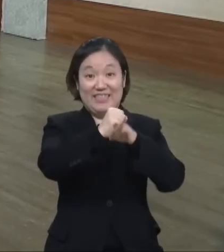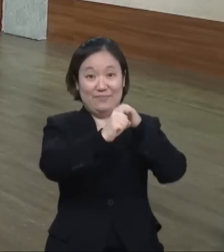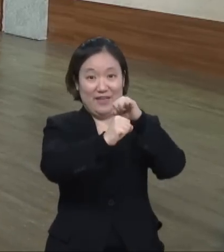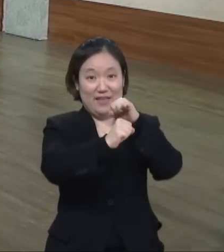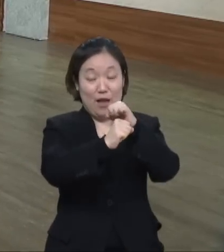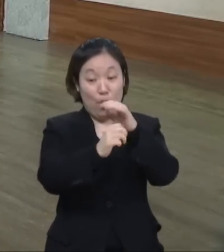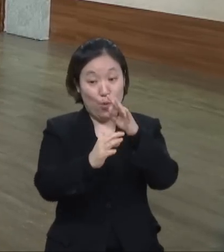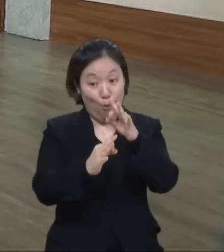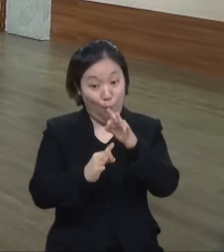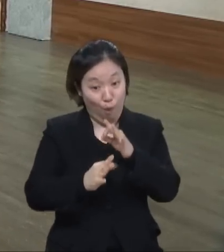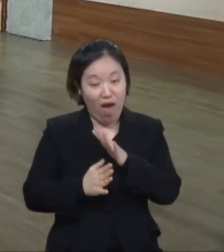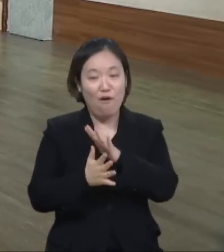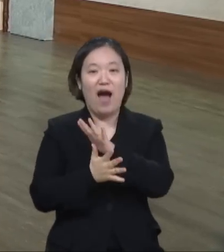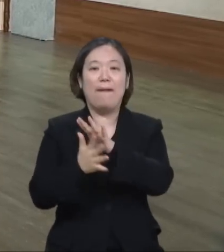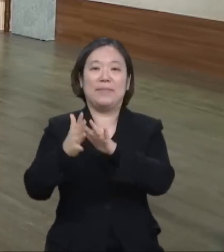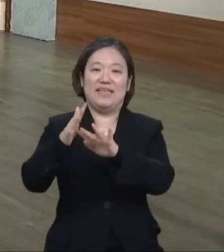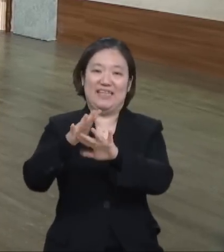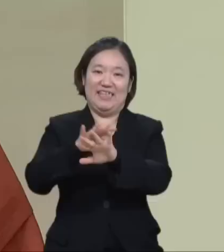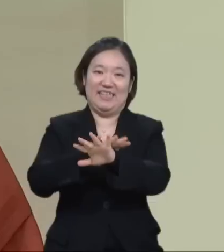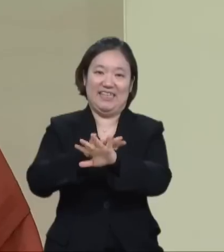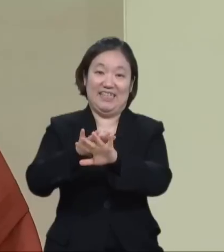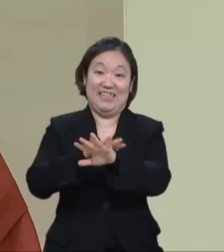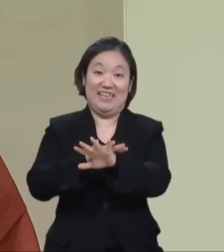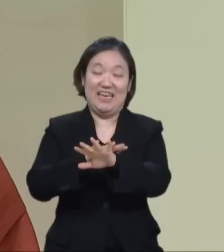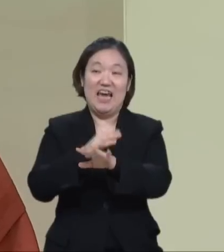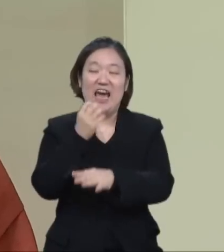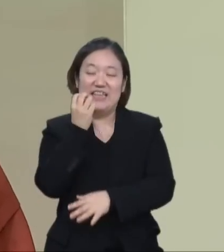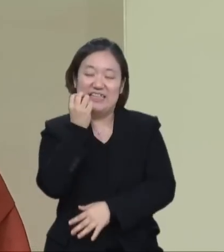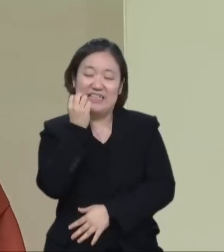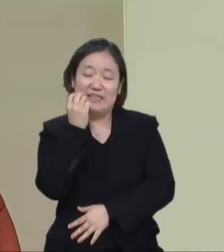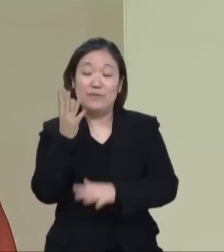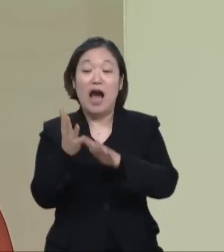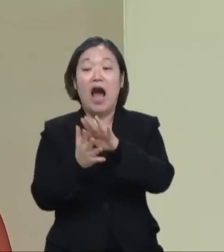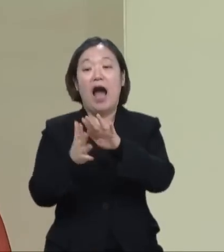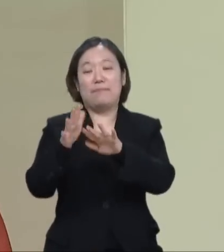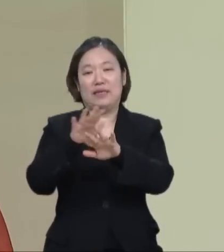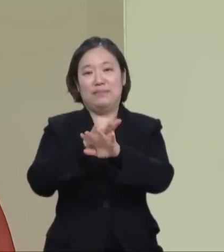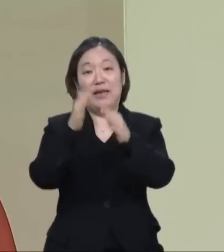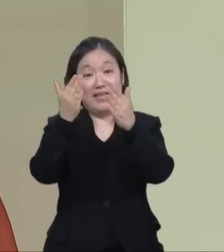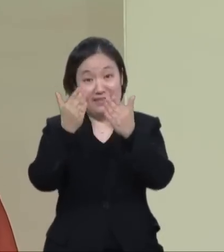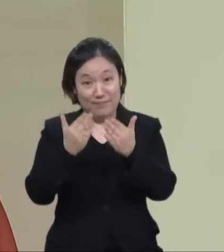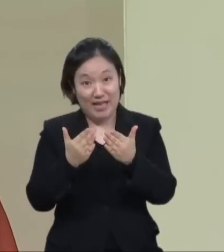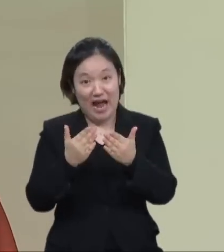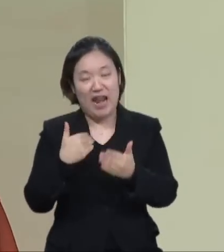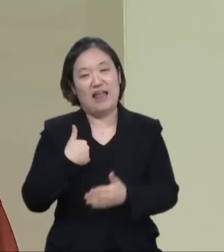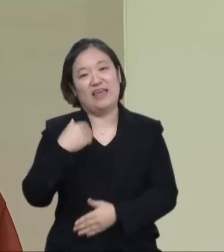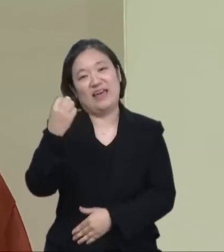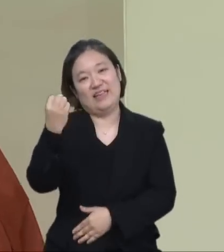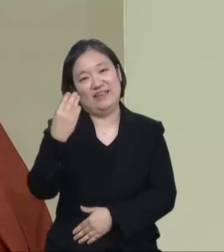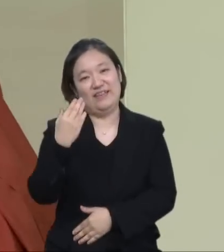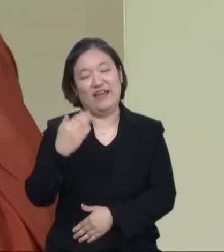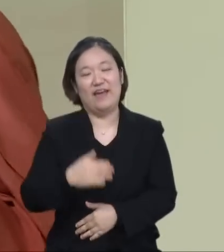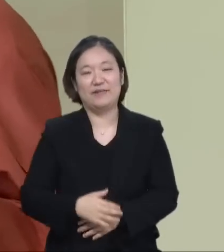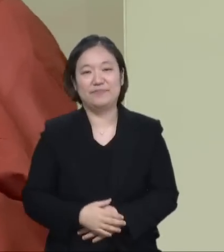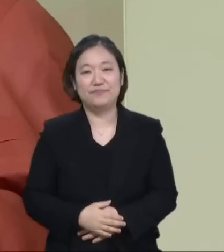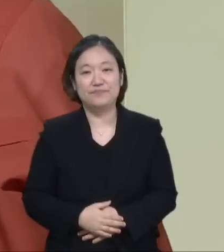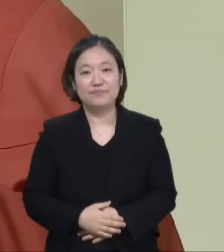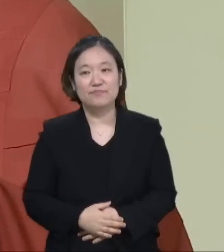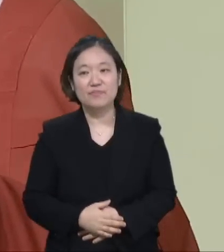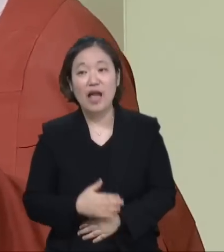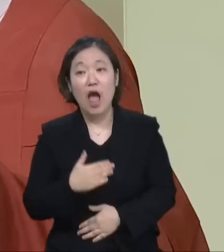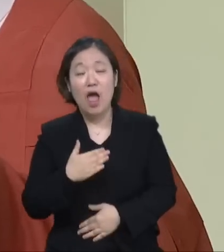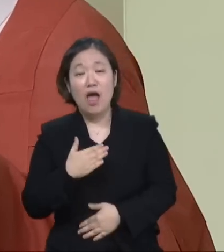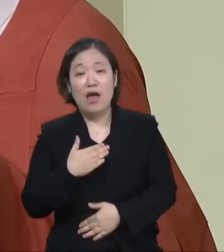정말 놀라운 가피를 많이 받았습니다라는 인사를 많이 받게 됩니다 그래서 그 소나무